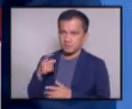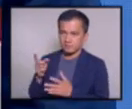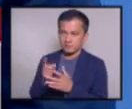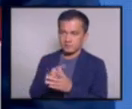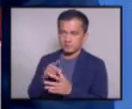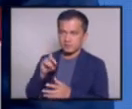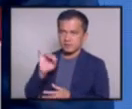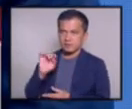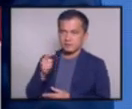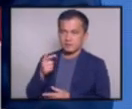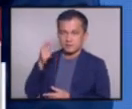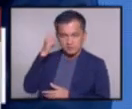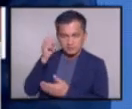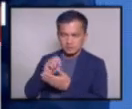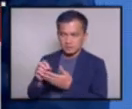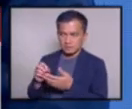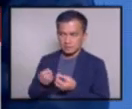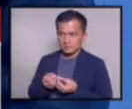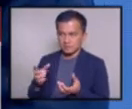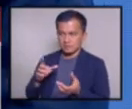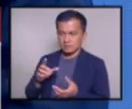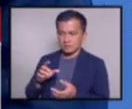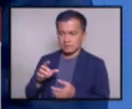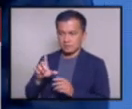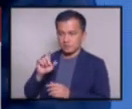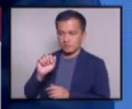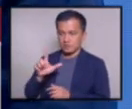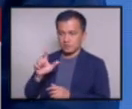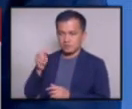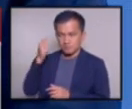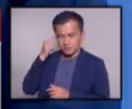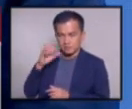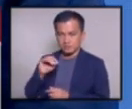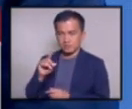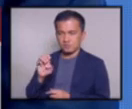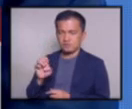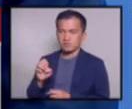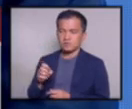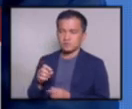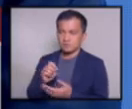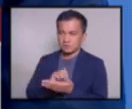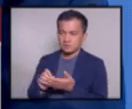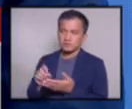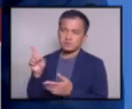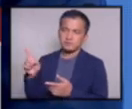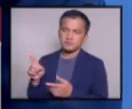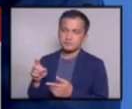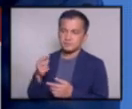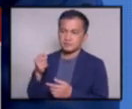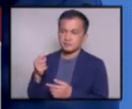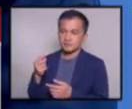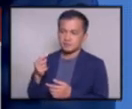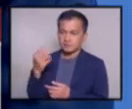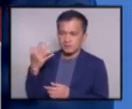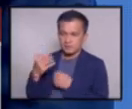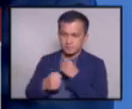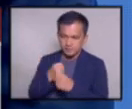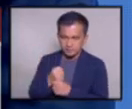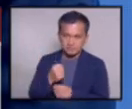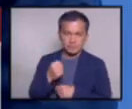kauna-unang DILG secretary na nag-implement ng local government code. Right. And nakasulat doon that every 5 years dapat may